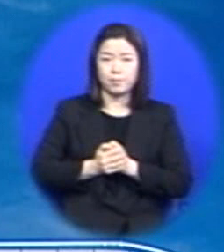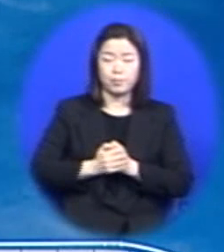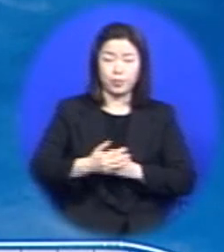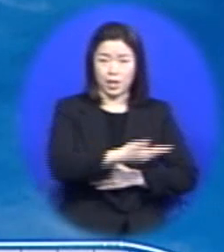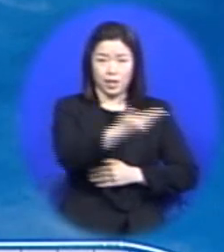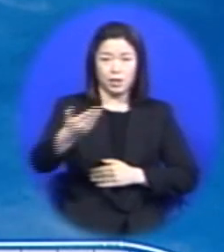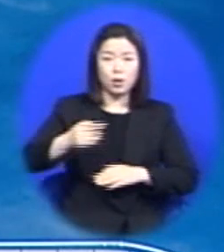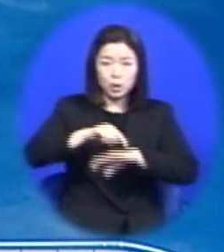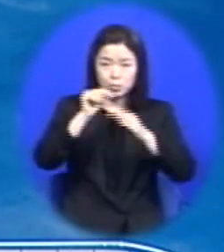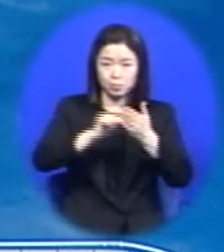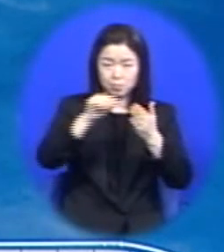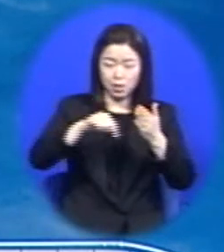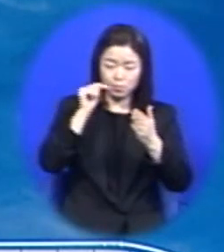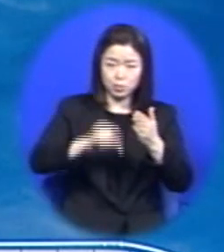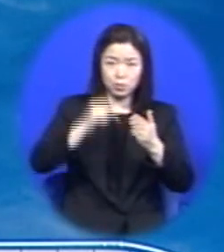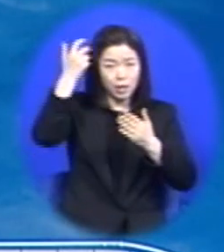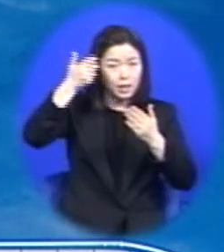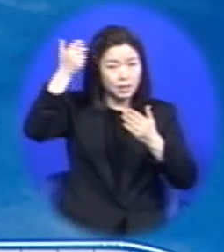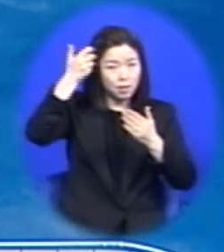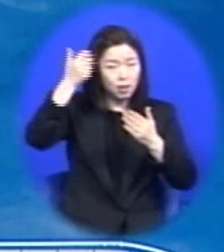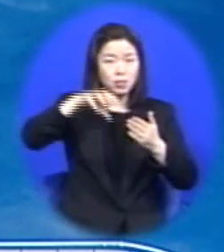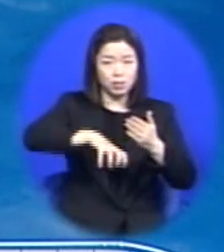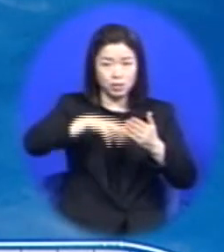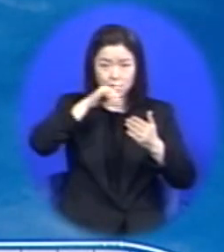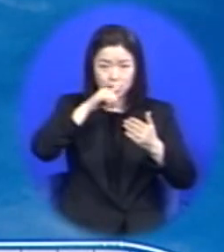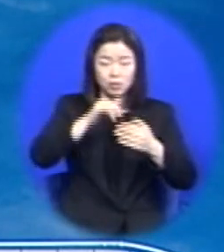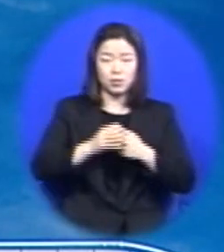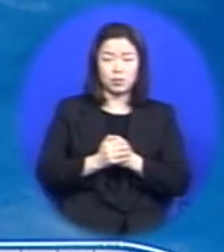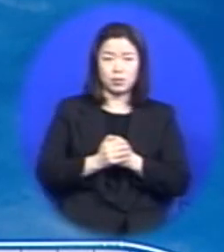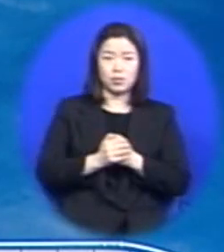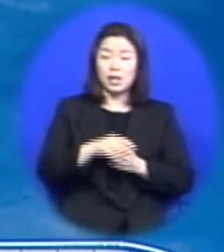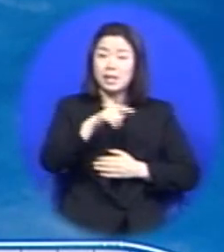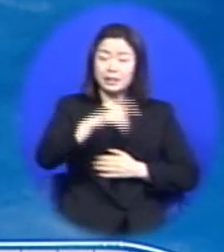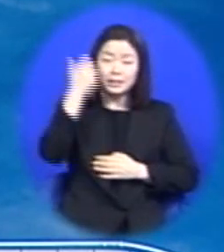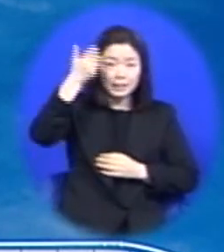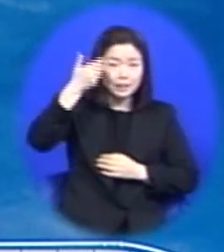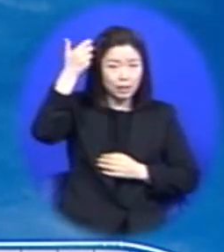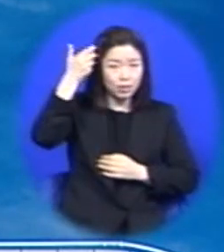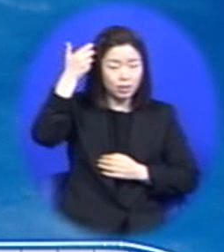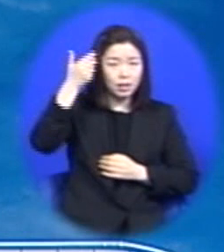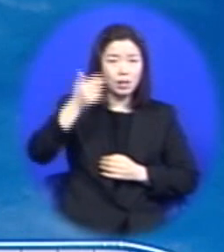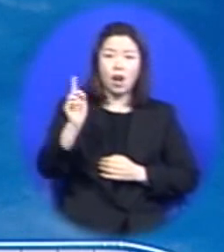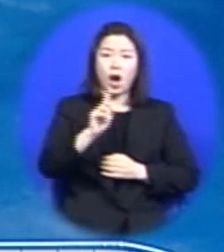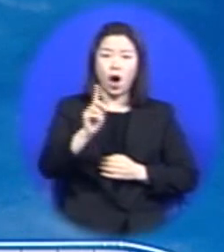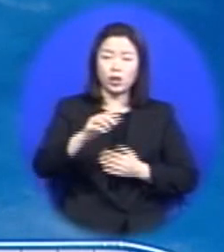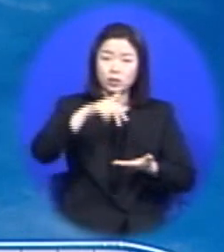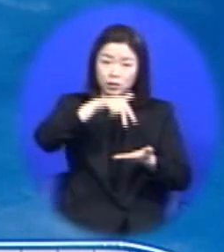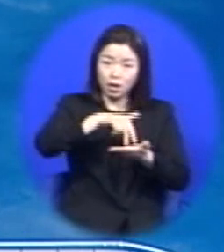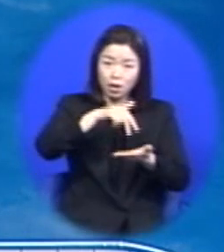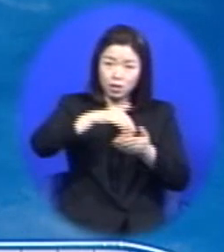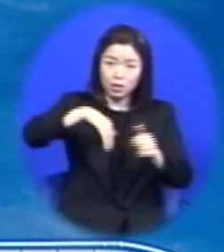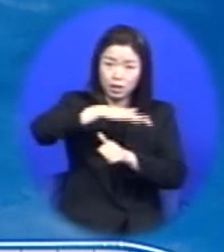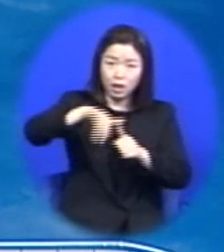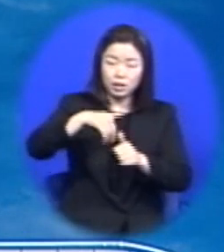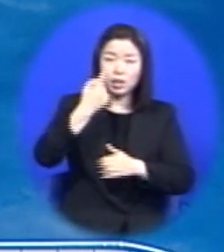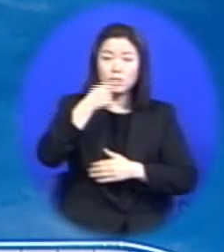여러분의 마음속에 영이 있거든요. 그 영이 어떤 상태인 줄